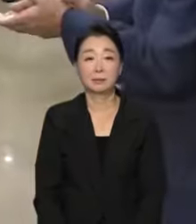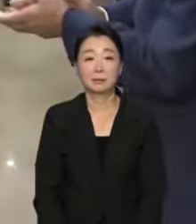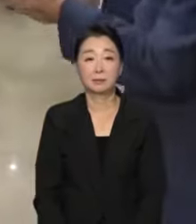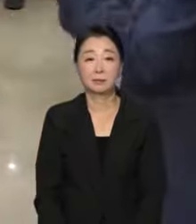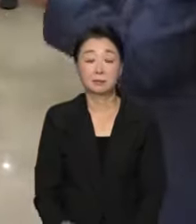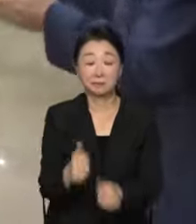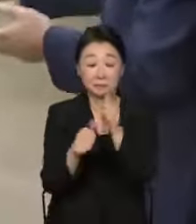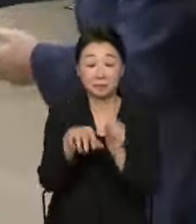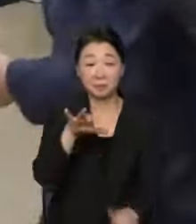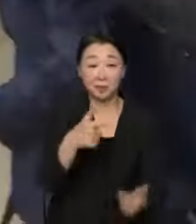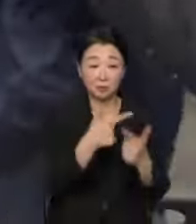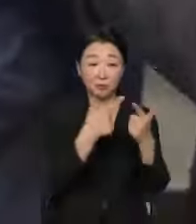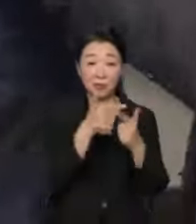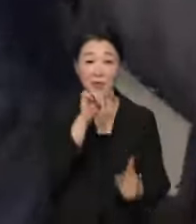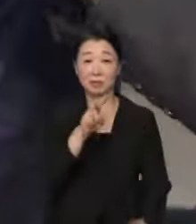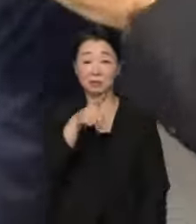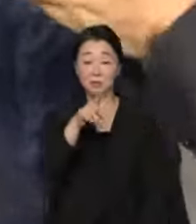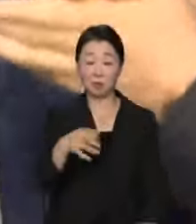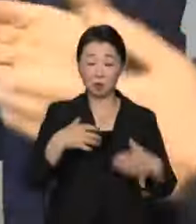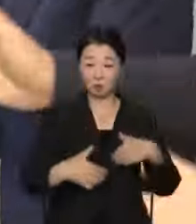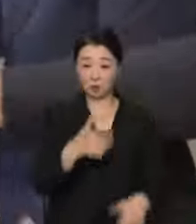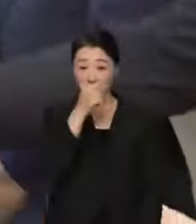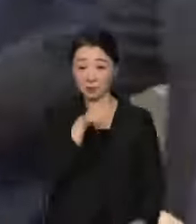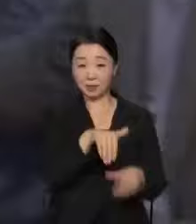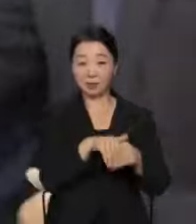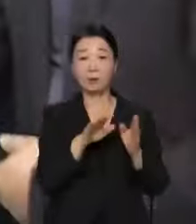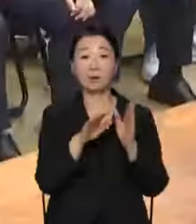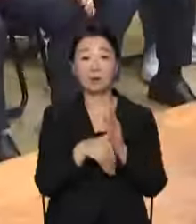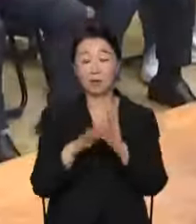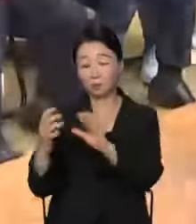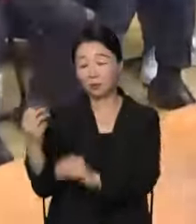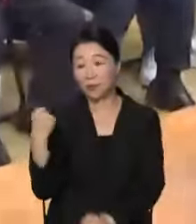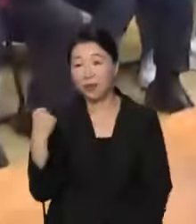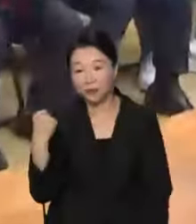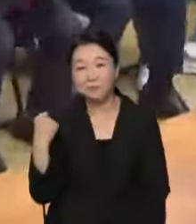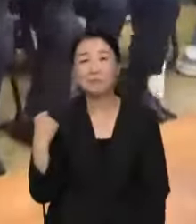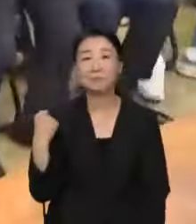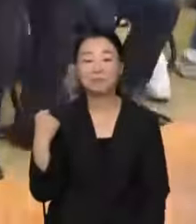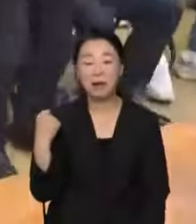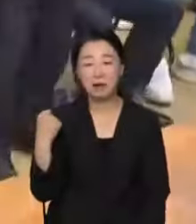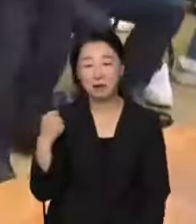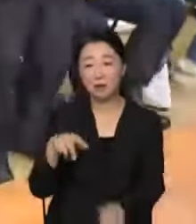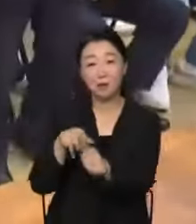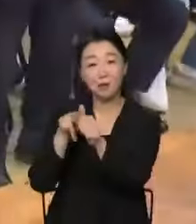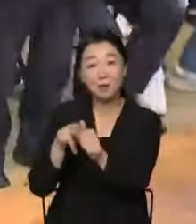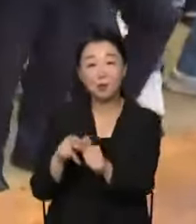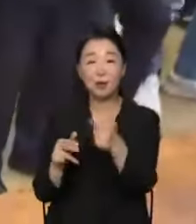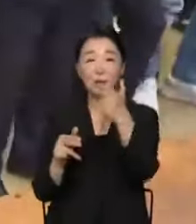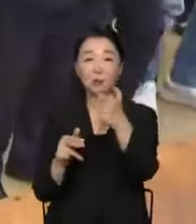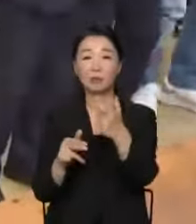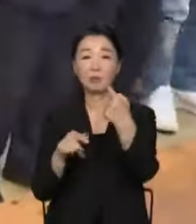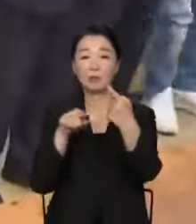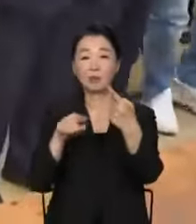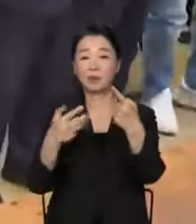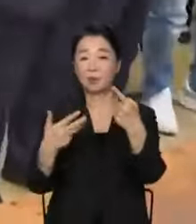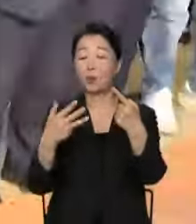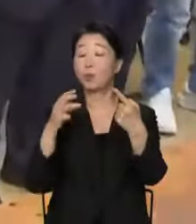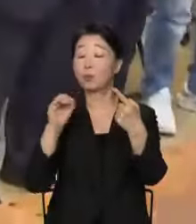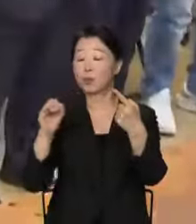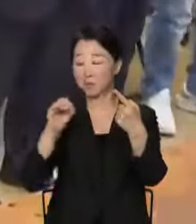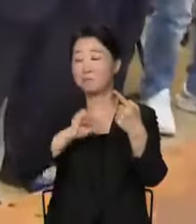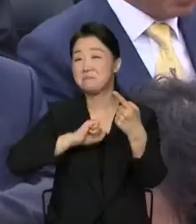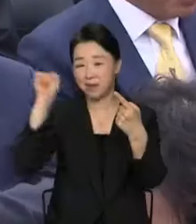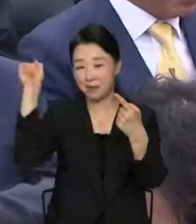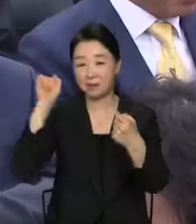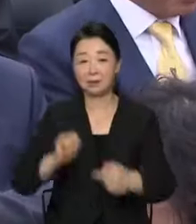격전지로 꼽힌 부산 금정구청장 보궐선거에서 국민의힘 윤희련 후보가 61.03% 득표율로